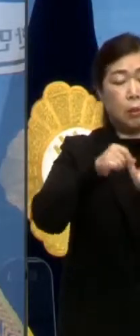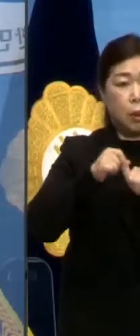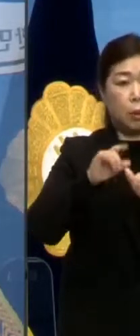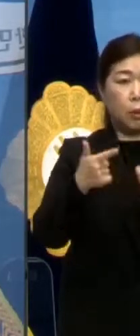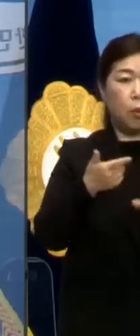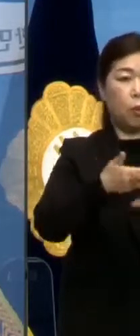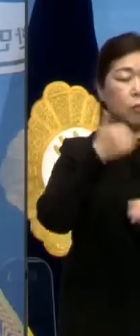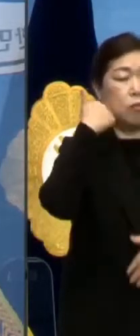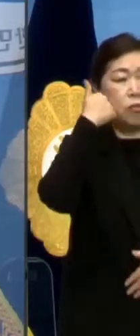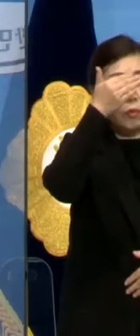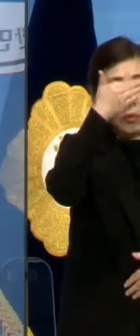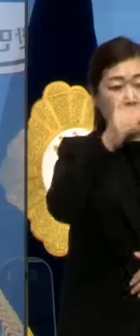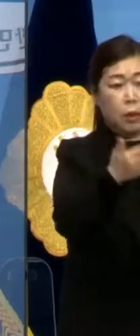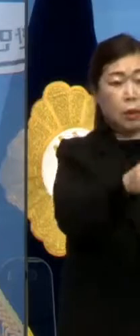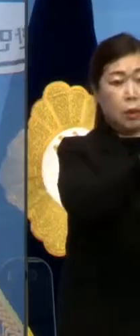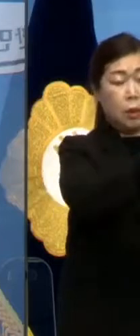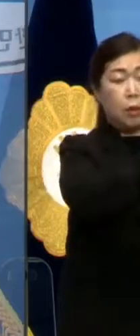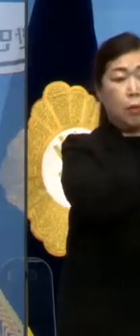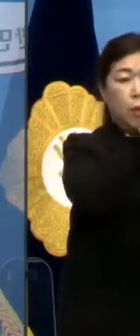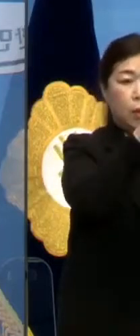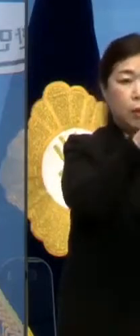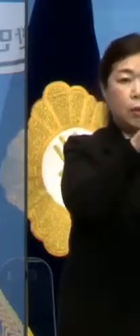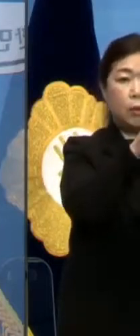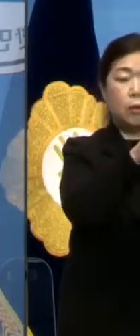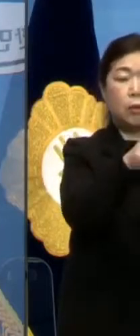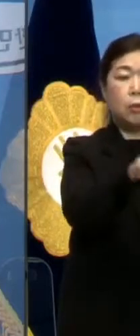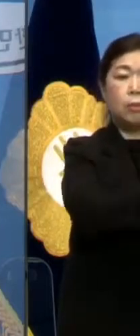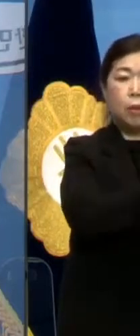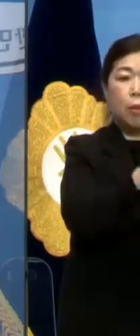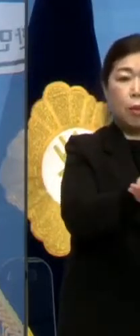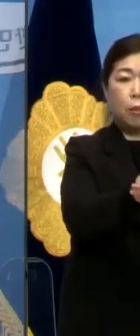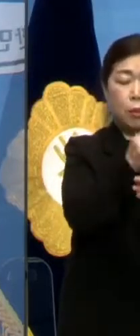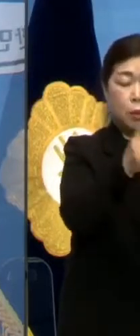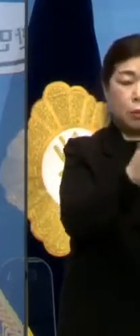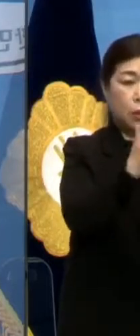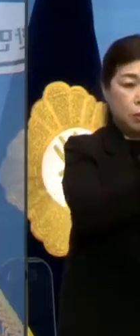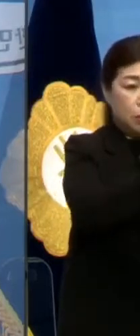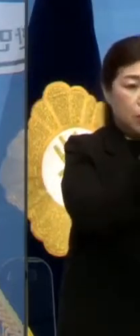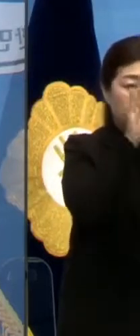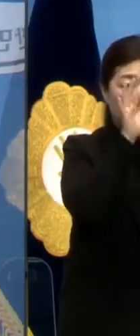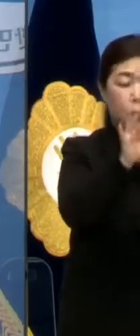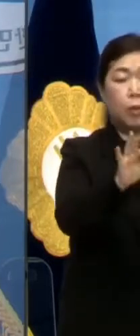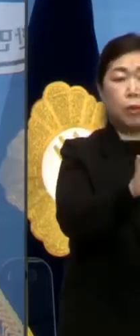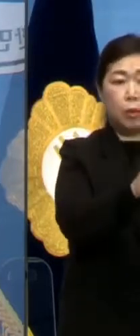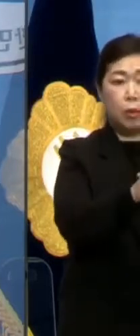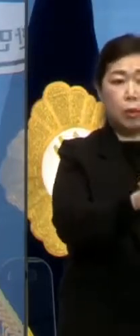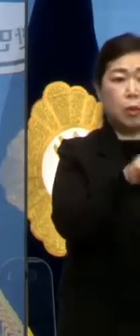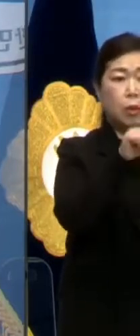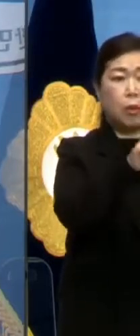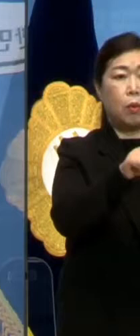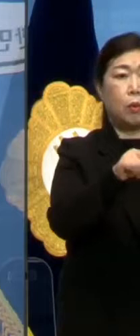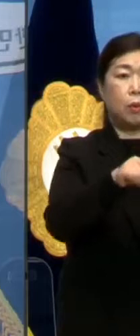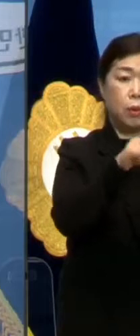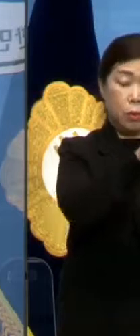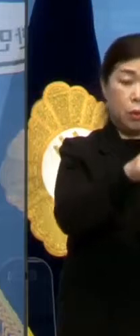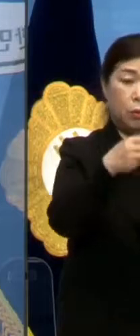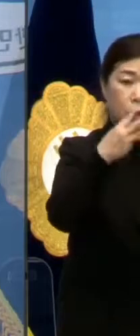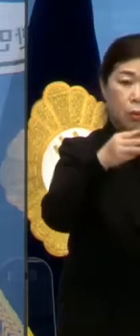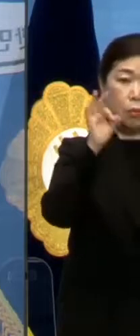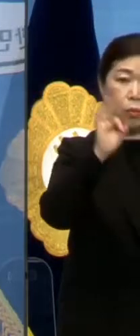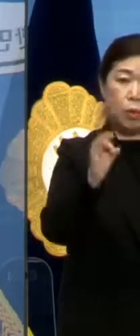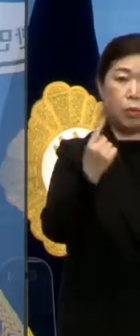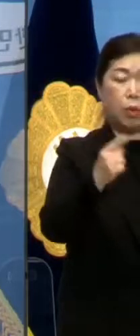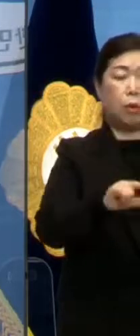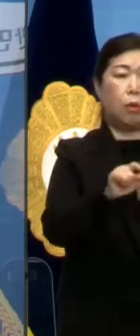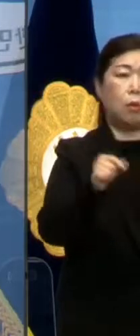정인이처럼 입양특례법상 입양이 있기 때문에 이것만 분류해서 떼낸다면 0.3%보다 더